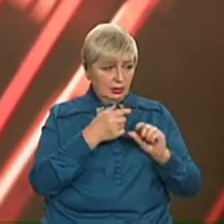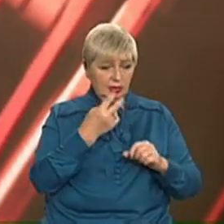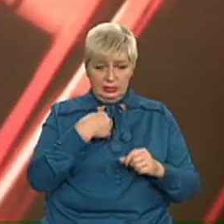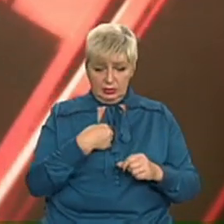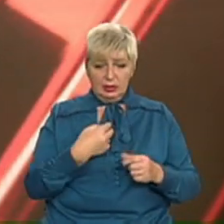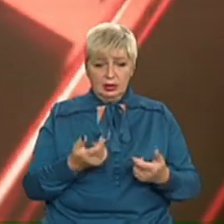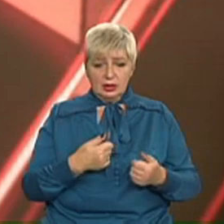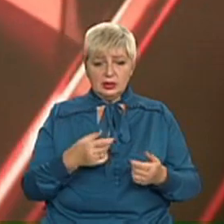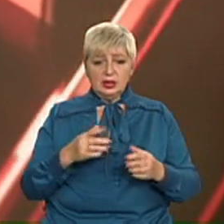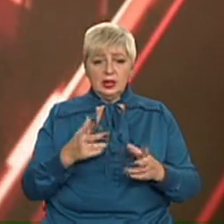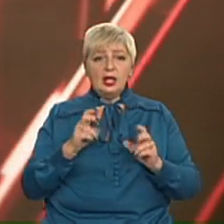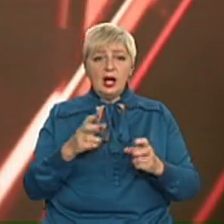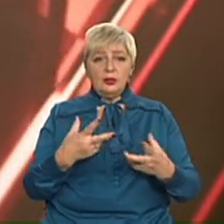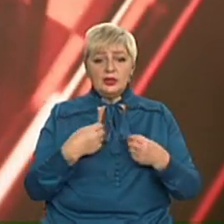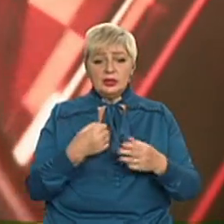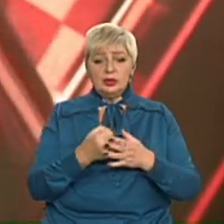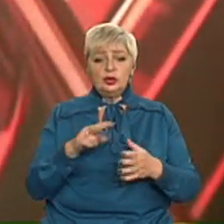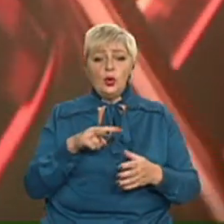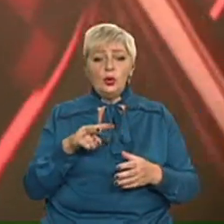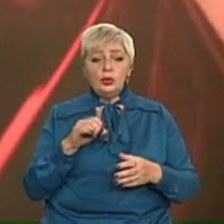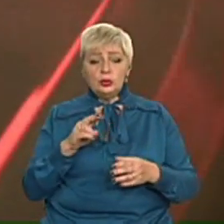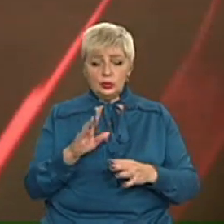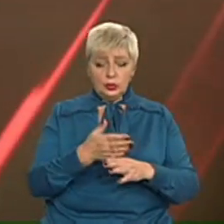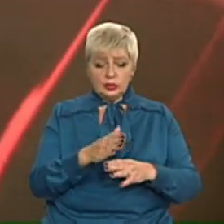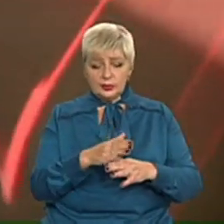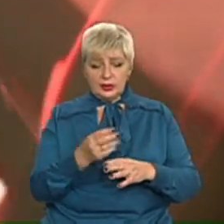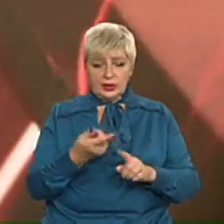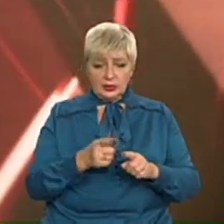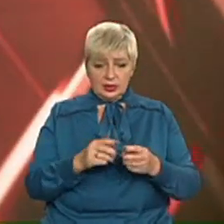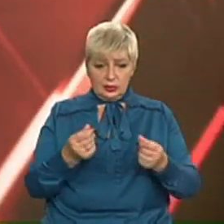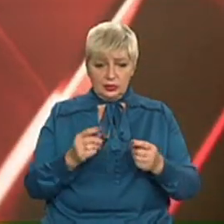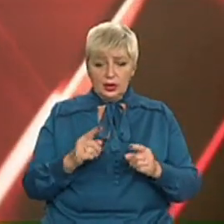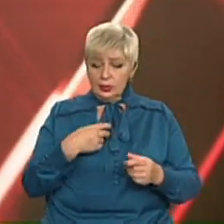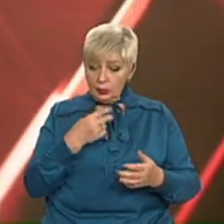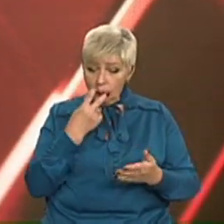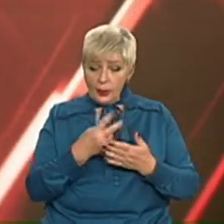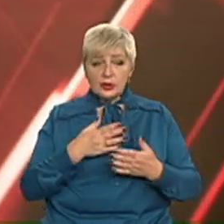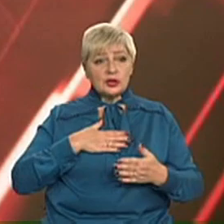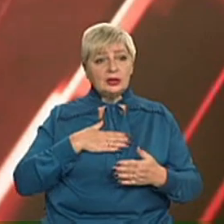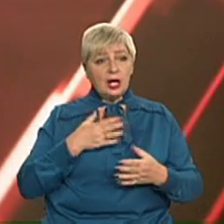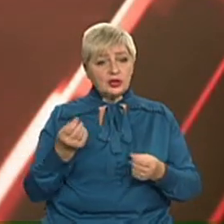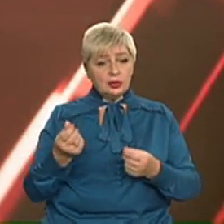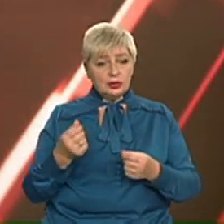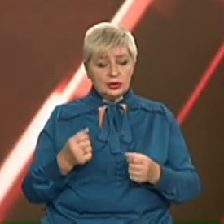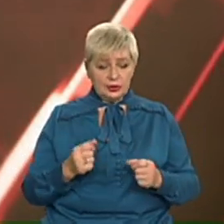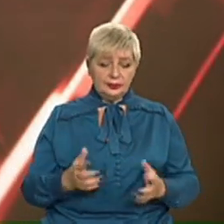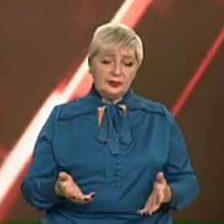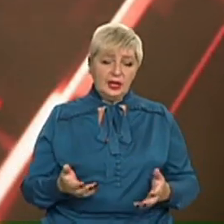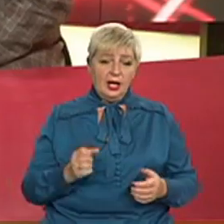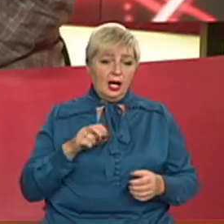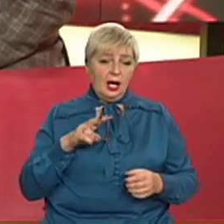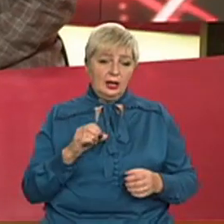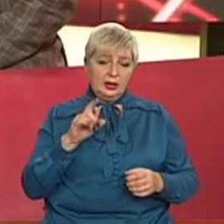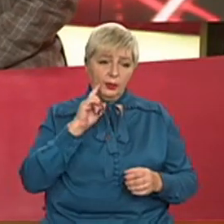до лютого місяця, як обіцяють, трошки перерозподілити ці кошти, щоб ми побачимо, що це наші кошти, і ми трошки схаменемося.